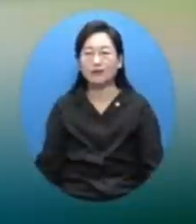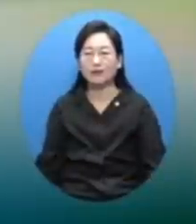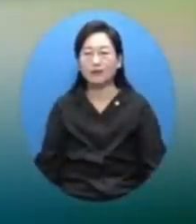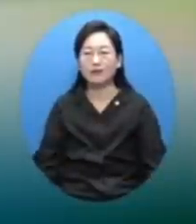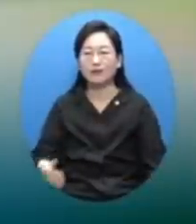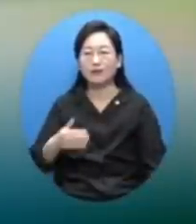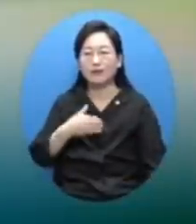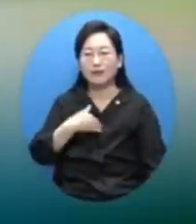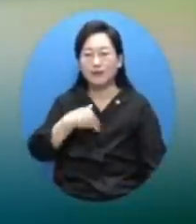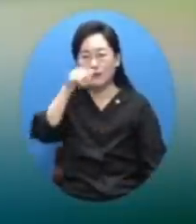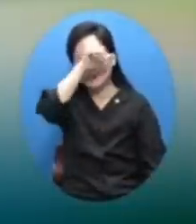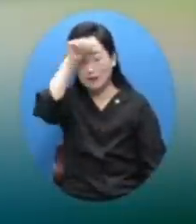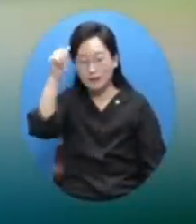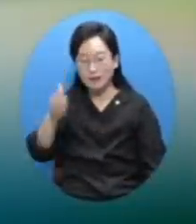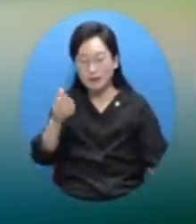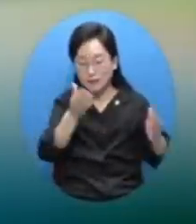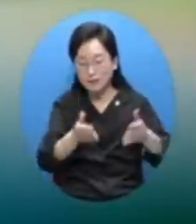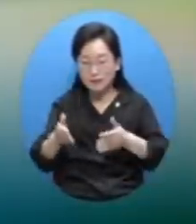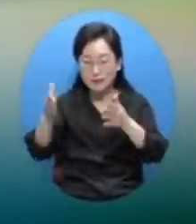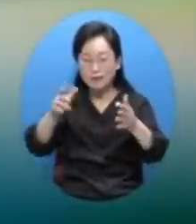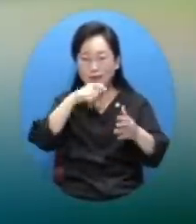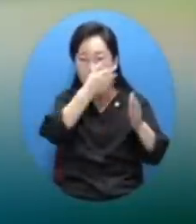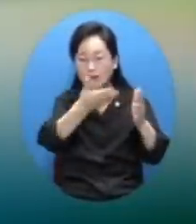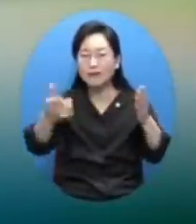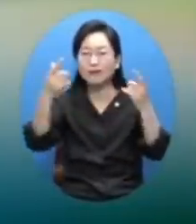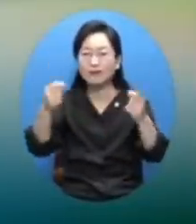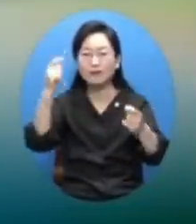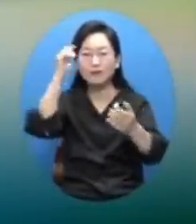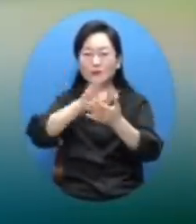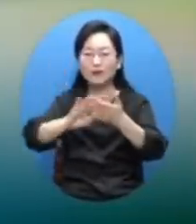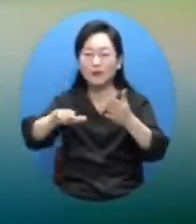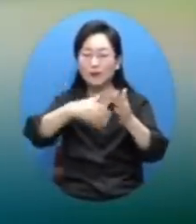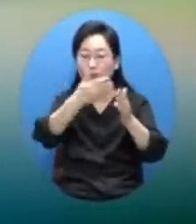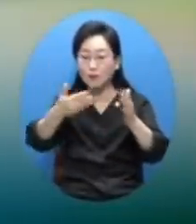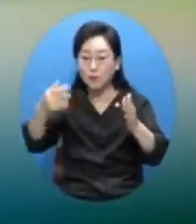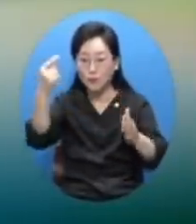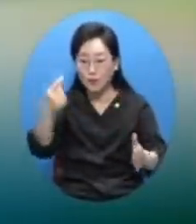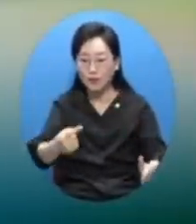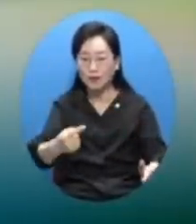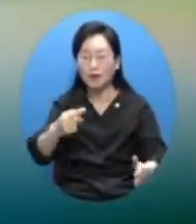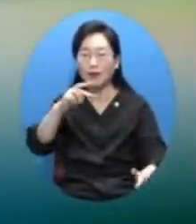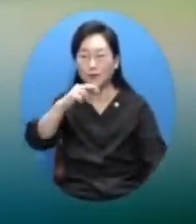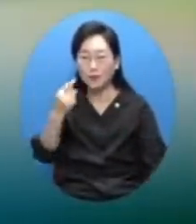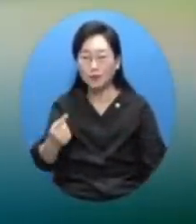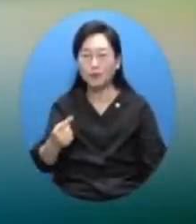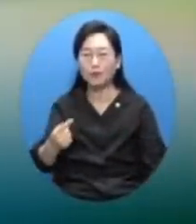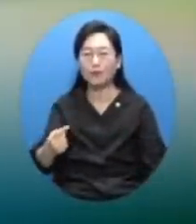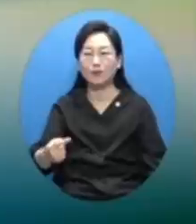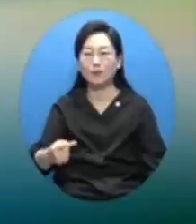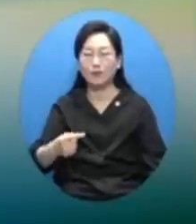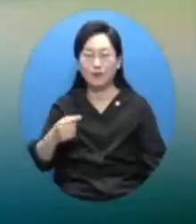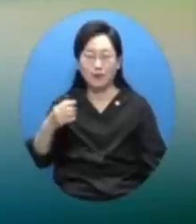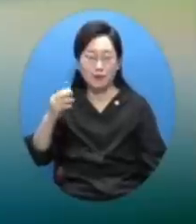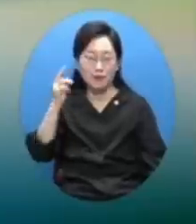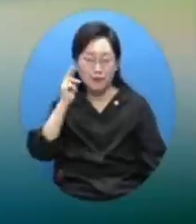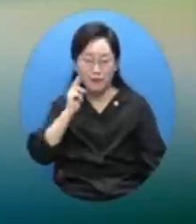라이커 My Way 내 인생길에 강 같은 평화가 흘러들 때도 웬 솔져 거친